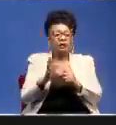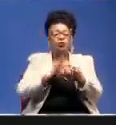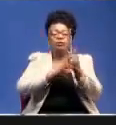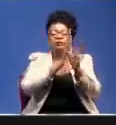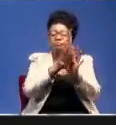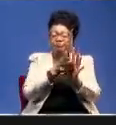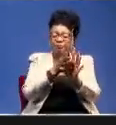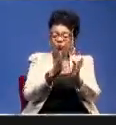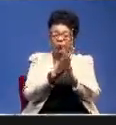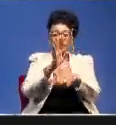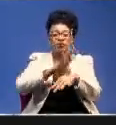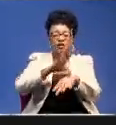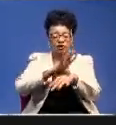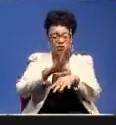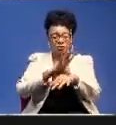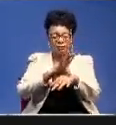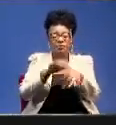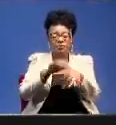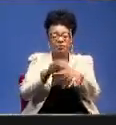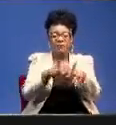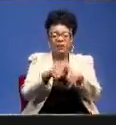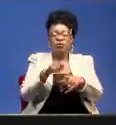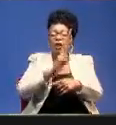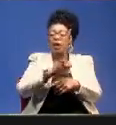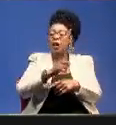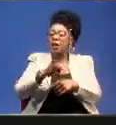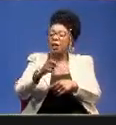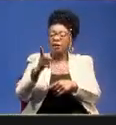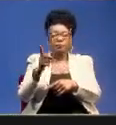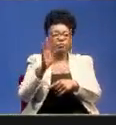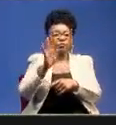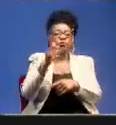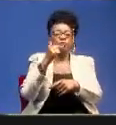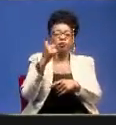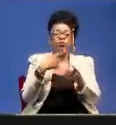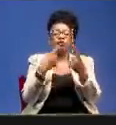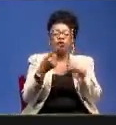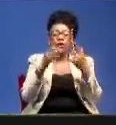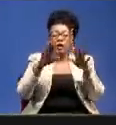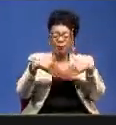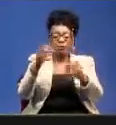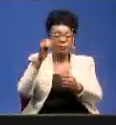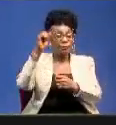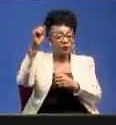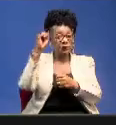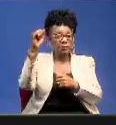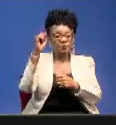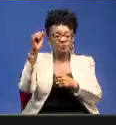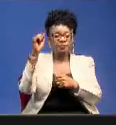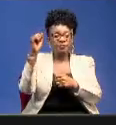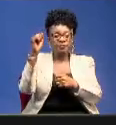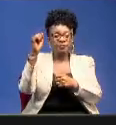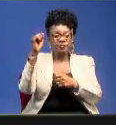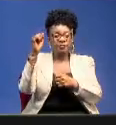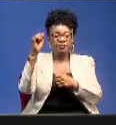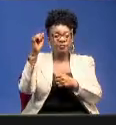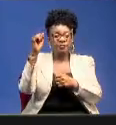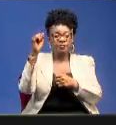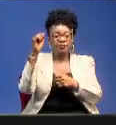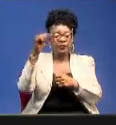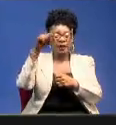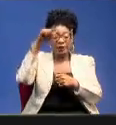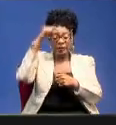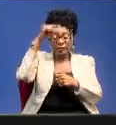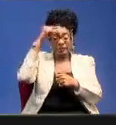kuingilia masuala ya makanisa na kuwatisha wachungaji wanaozungumzia siasa. It would appear to us that the